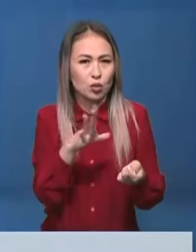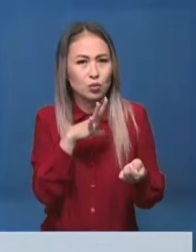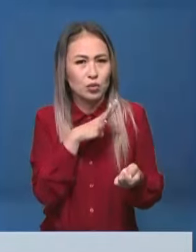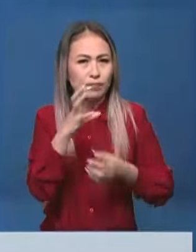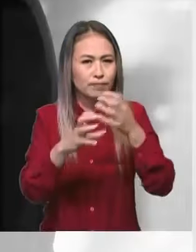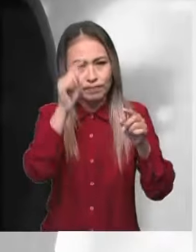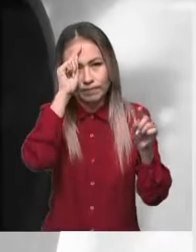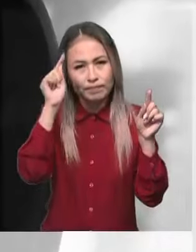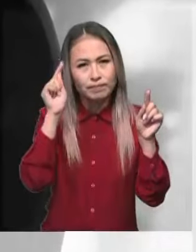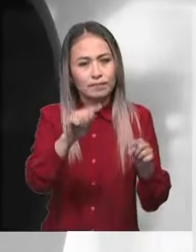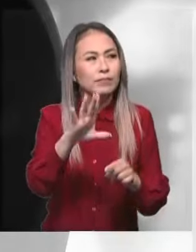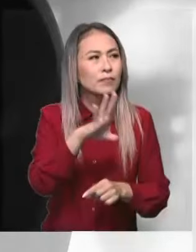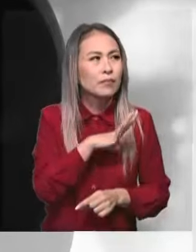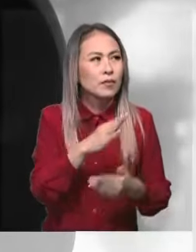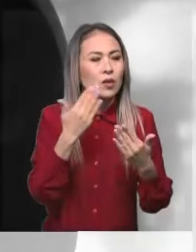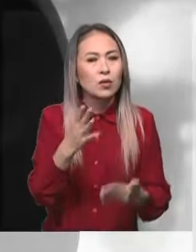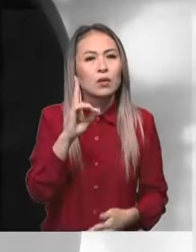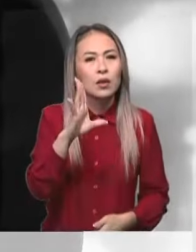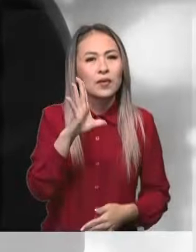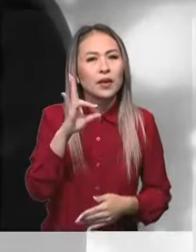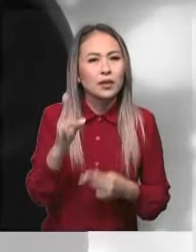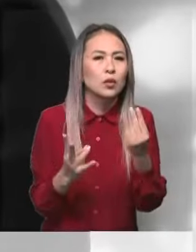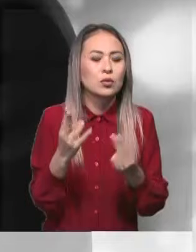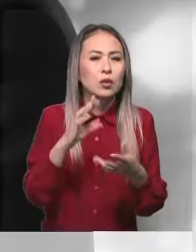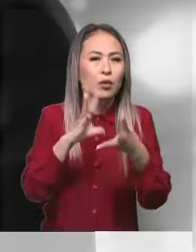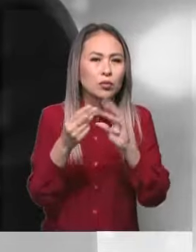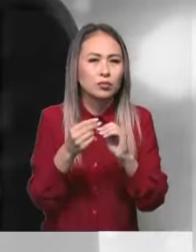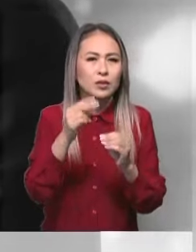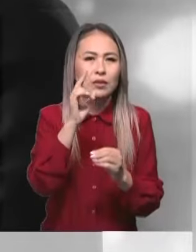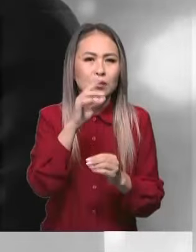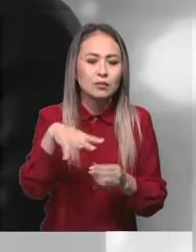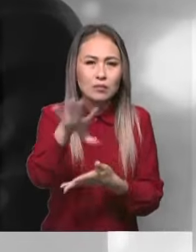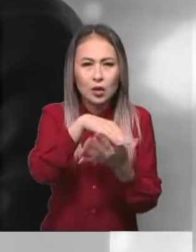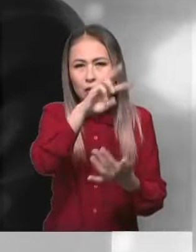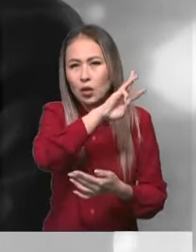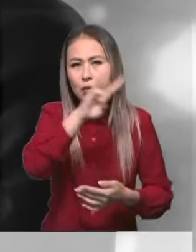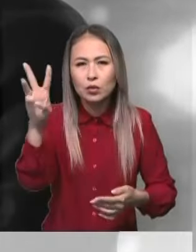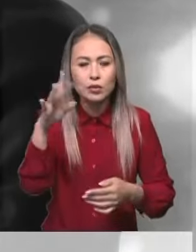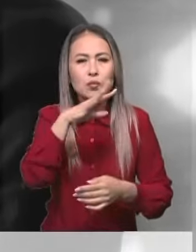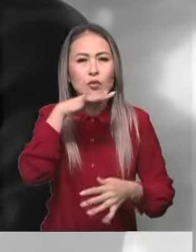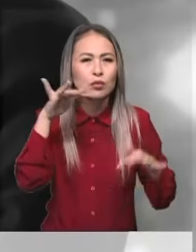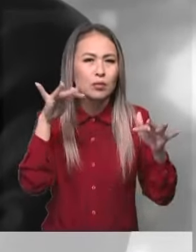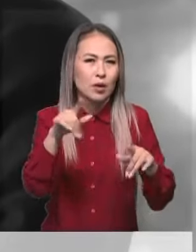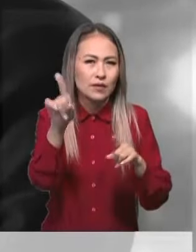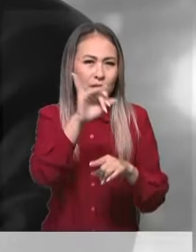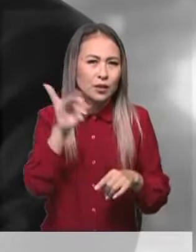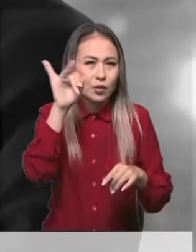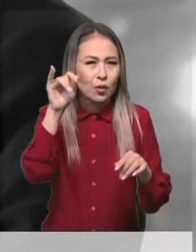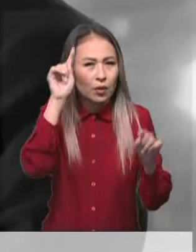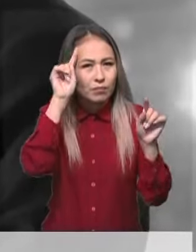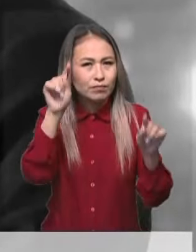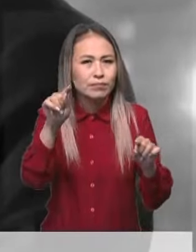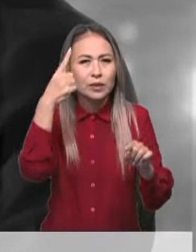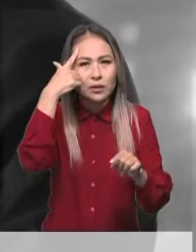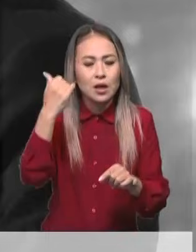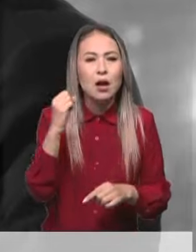елдеріне танымал болуына күш жігерін салды. Ол КВН қозғалысының барлық қатысушылары мен миллиондаған көрермендер үшін аңыз болды және